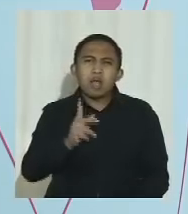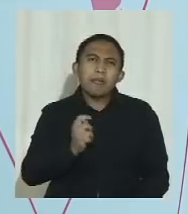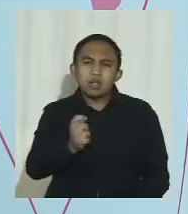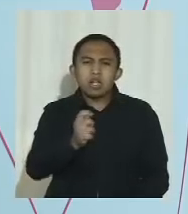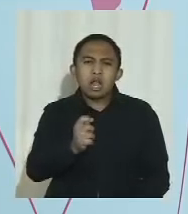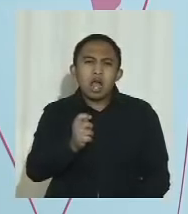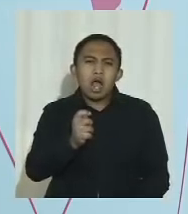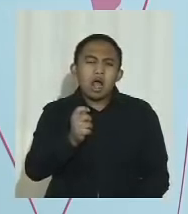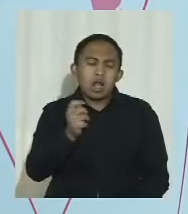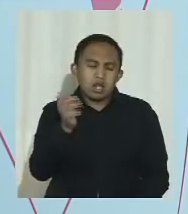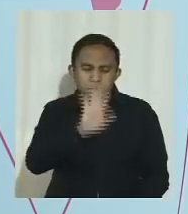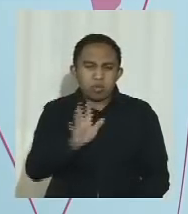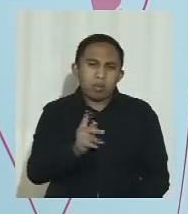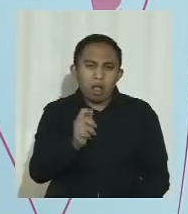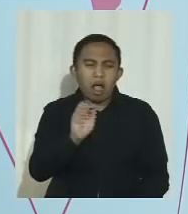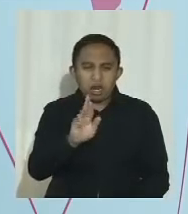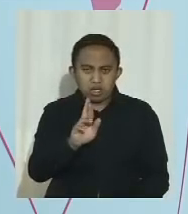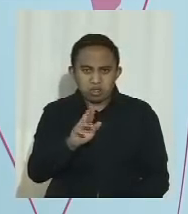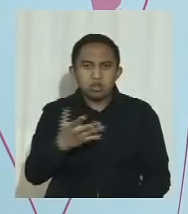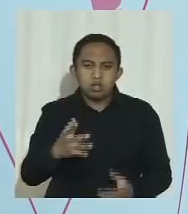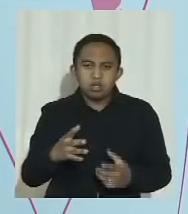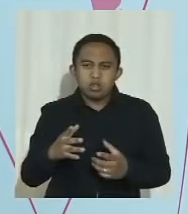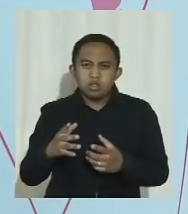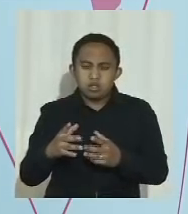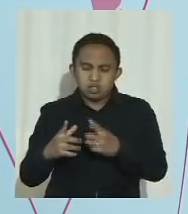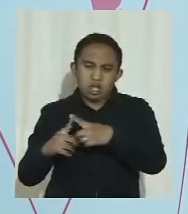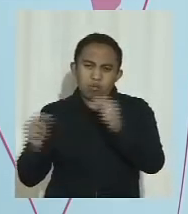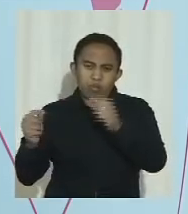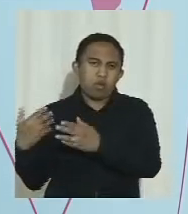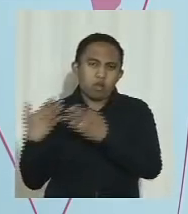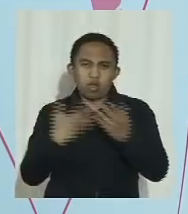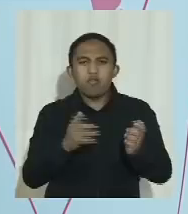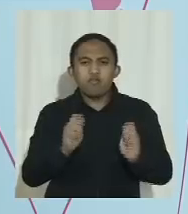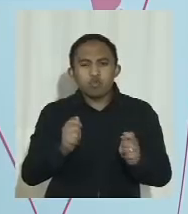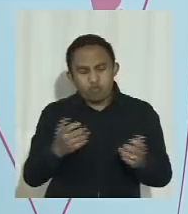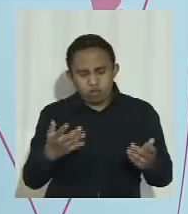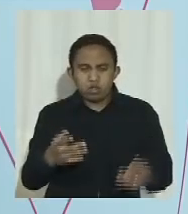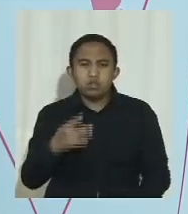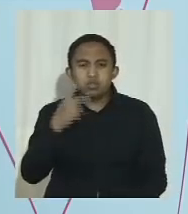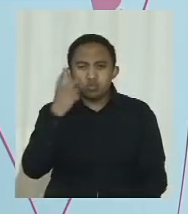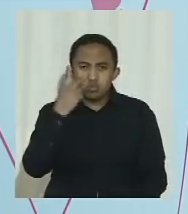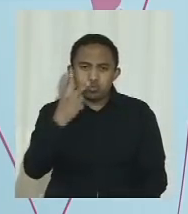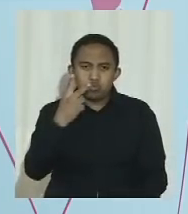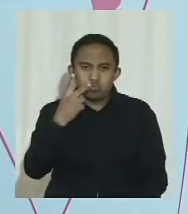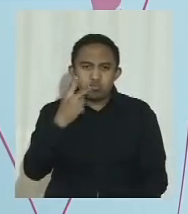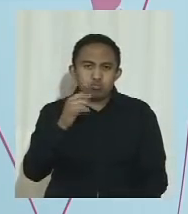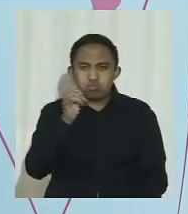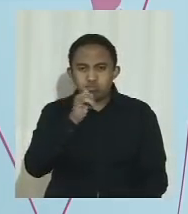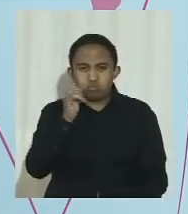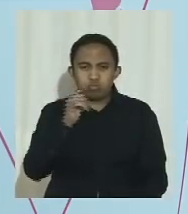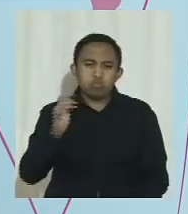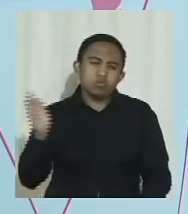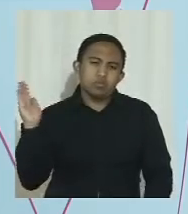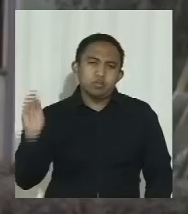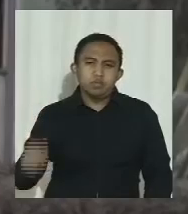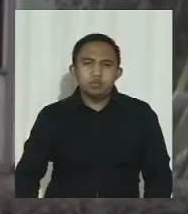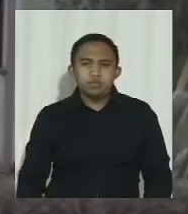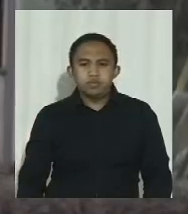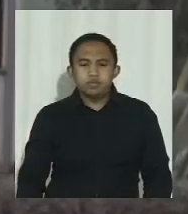tapitrisa ariary avy amin'ny governemanta japonais izay fampitaovana izay noroso Randriamanana sy Totson François.